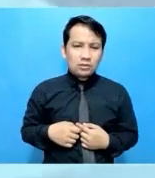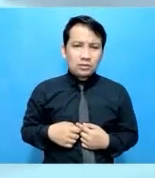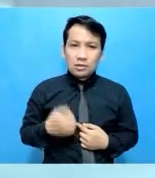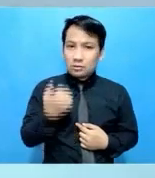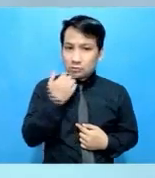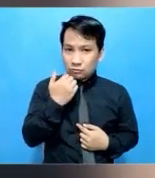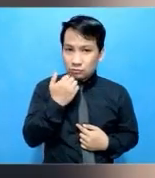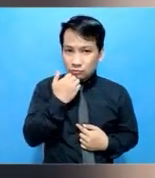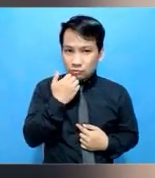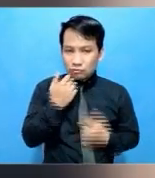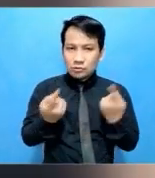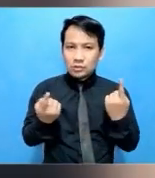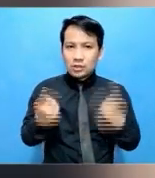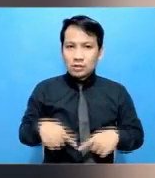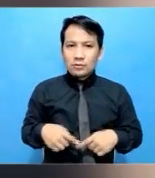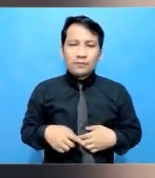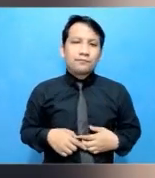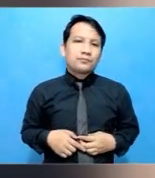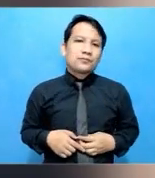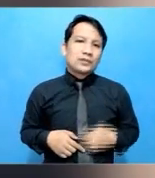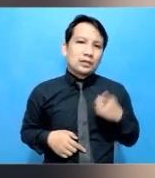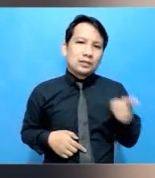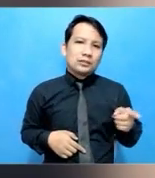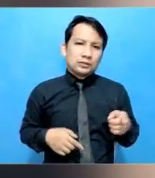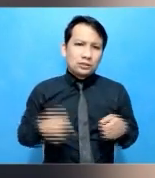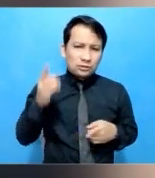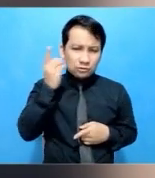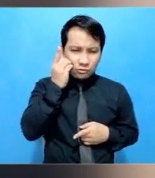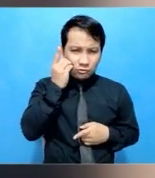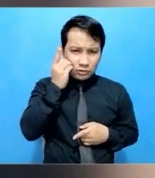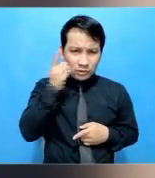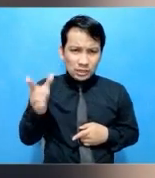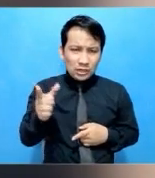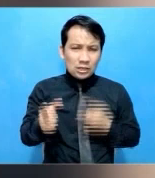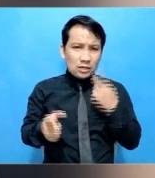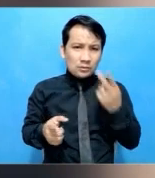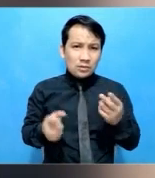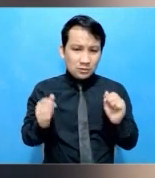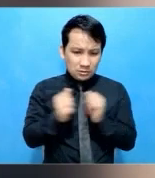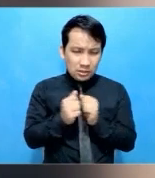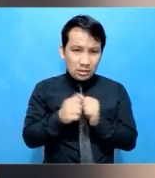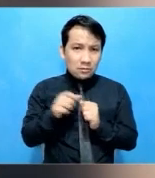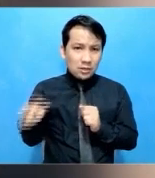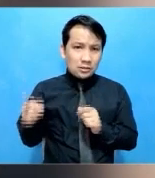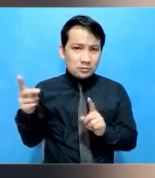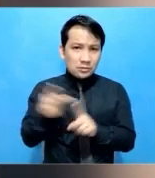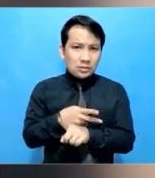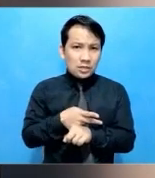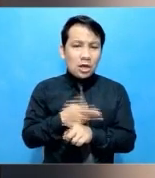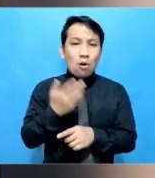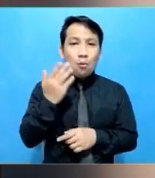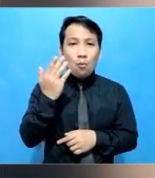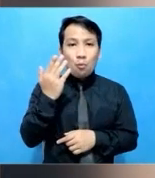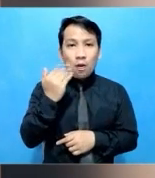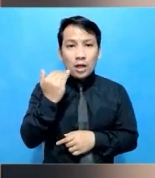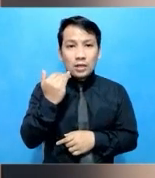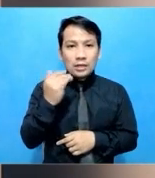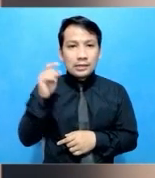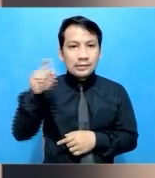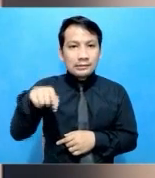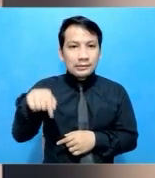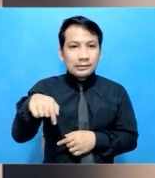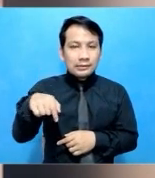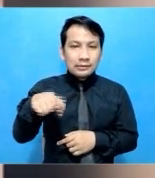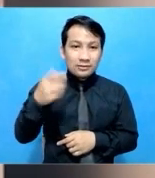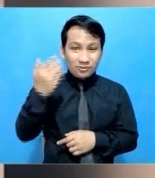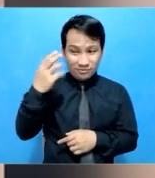ang nangyari. Labis naman ang panulumo Douglas Lazara na kinakasama ng biktima. Kinailangan na kasing tanggalin ang